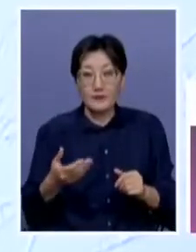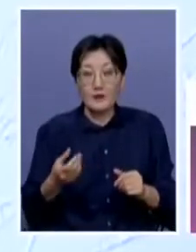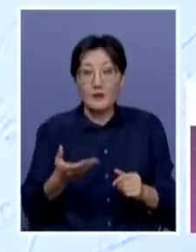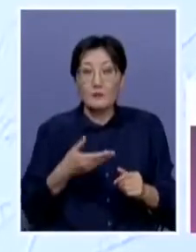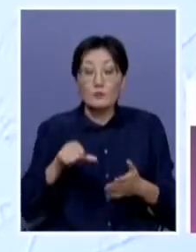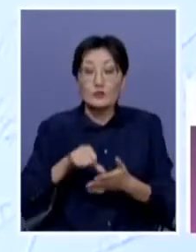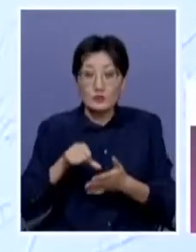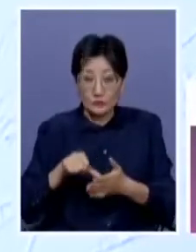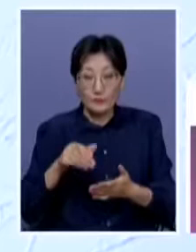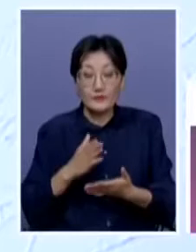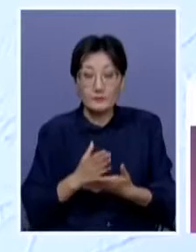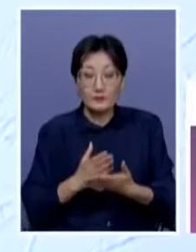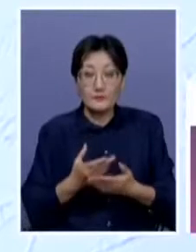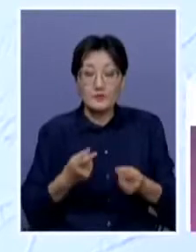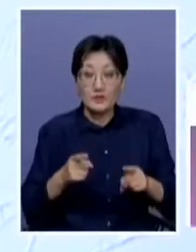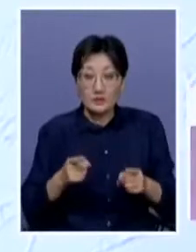отырмыз? Осы